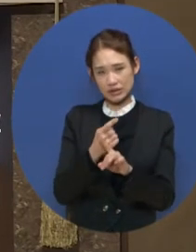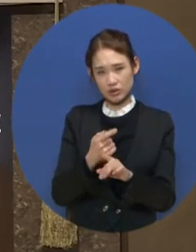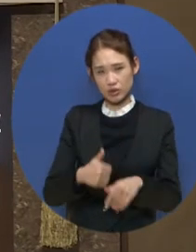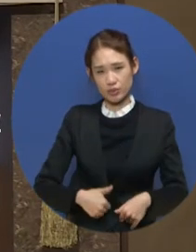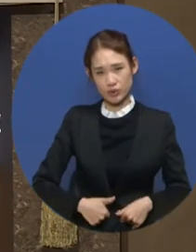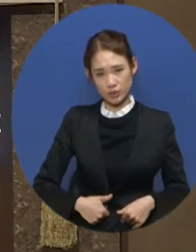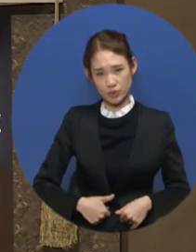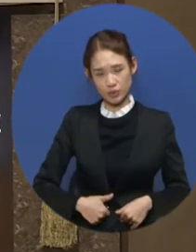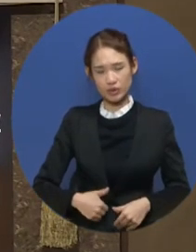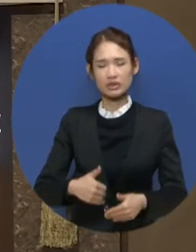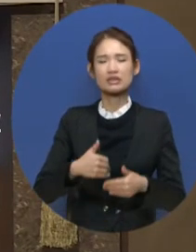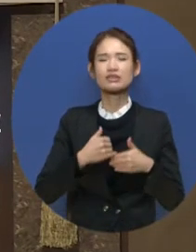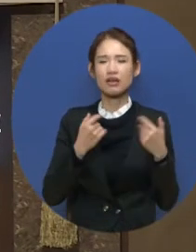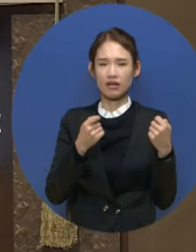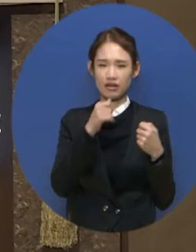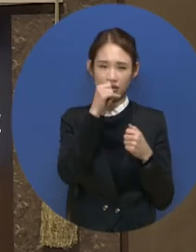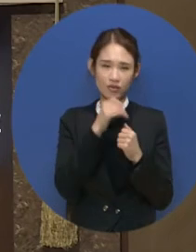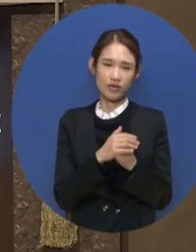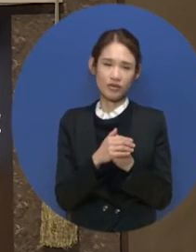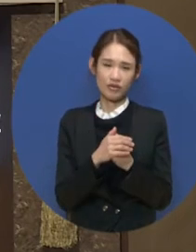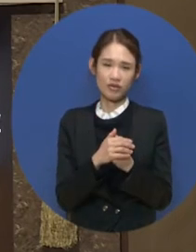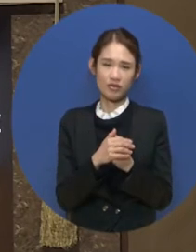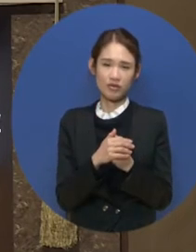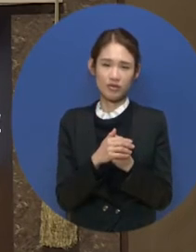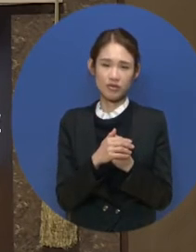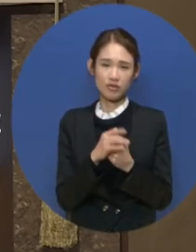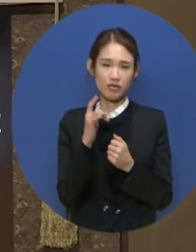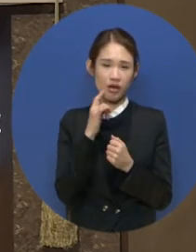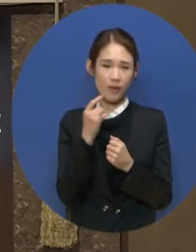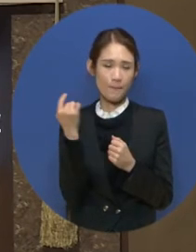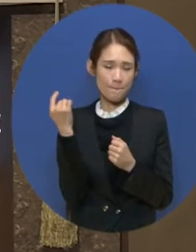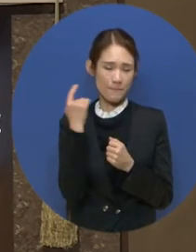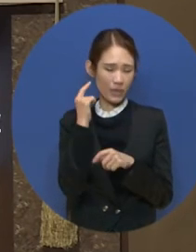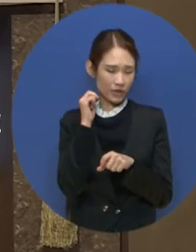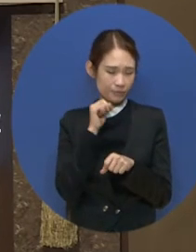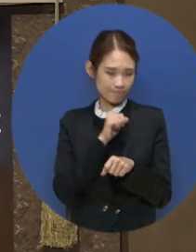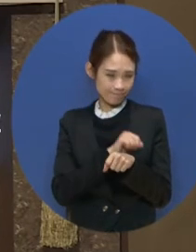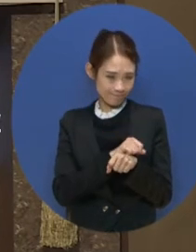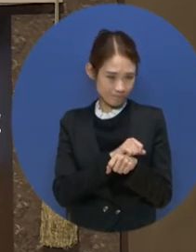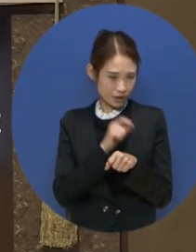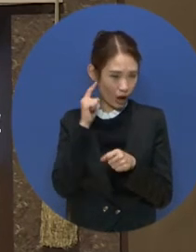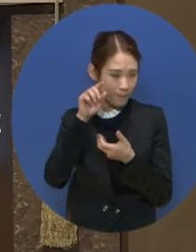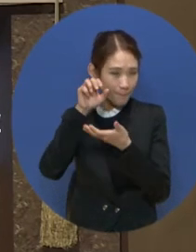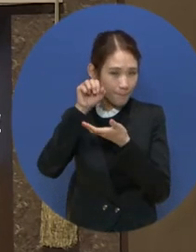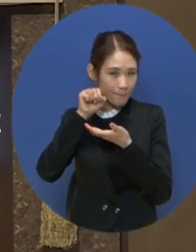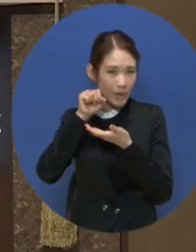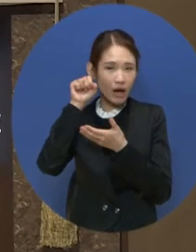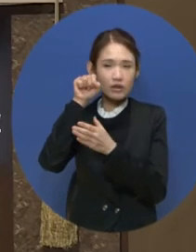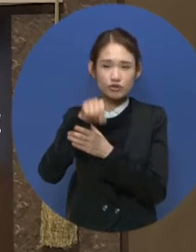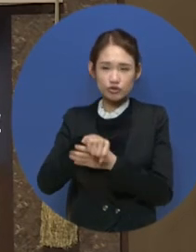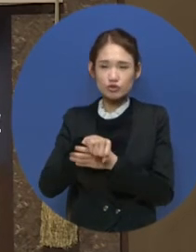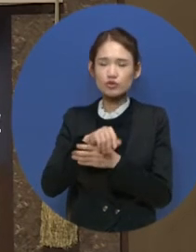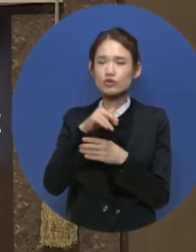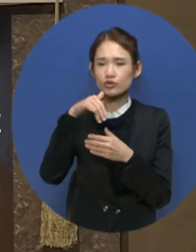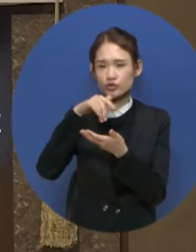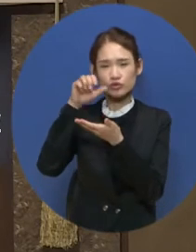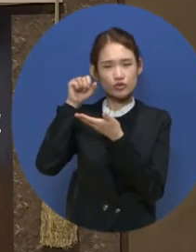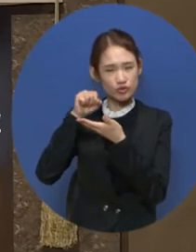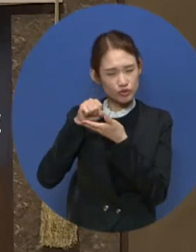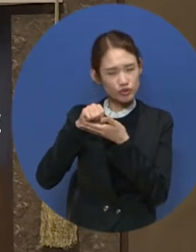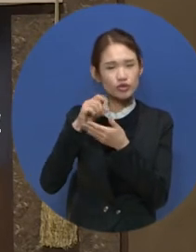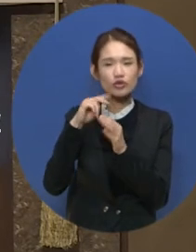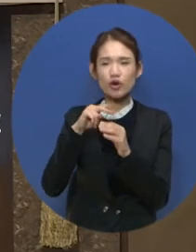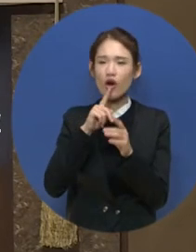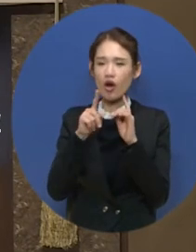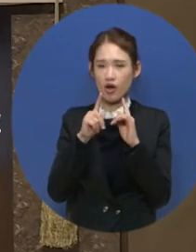요구되는 그런 시대가 됐습니다 해서 말을 끼를 말기를 잘 알아듣는 것은 수용 언어라